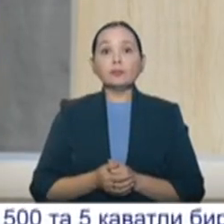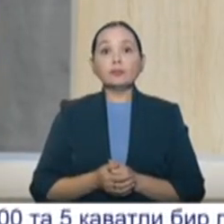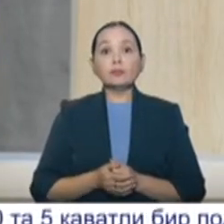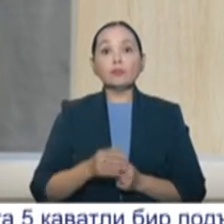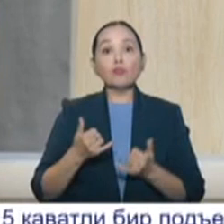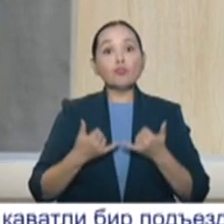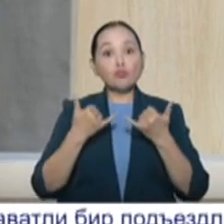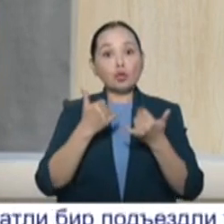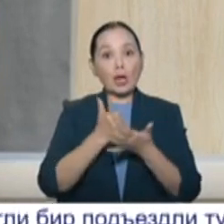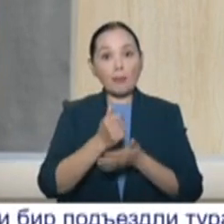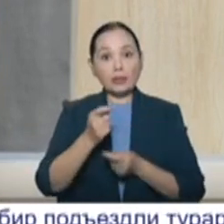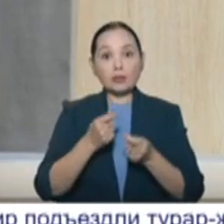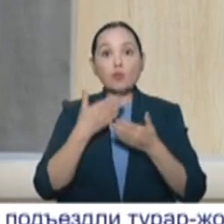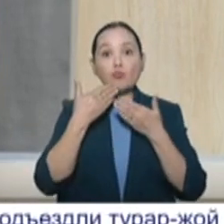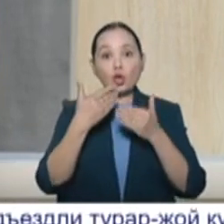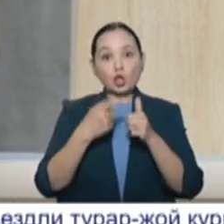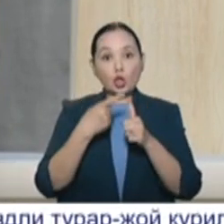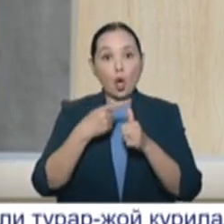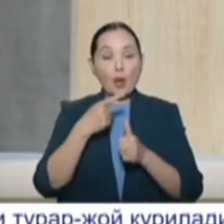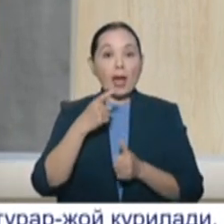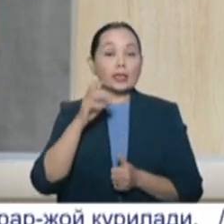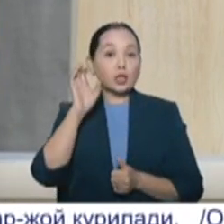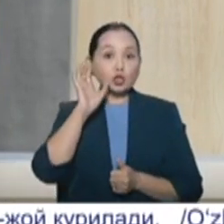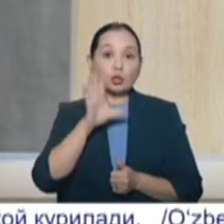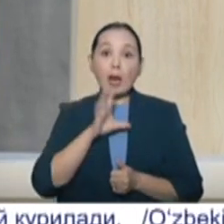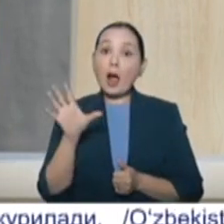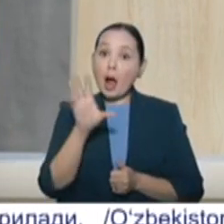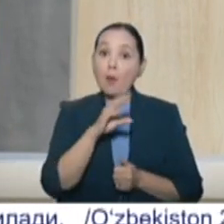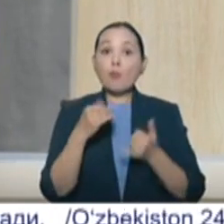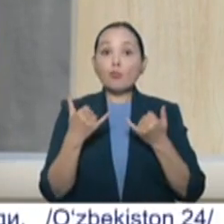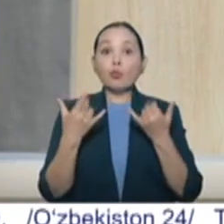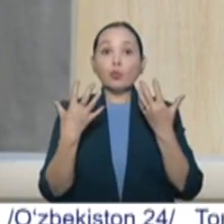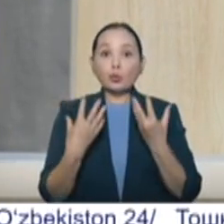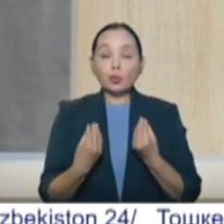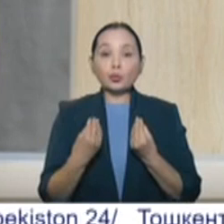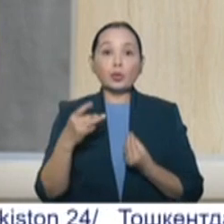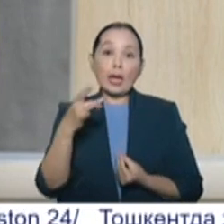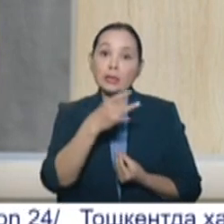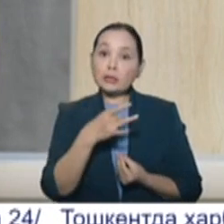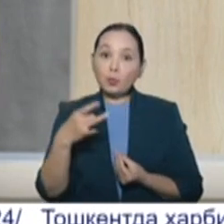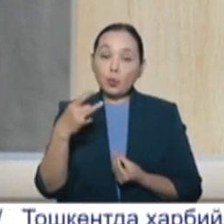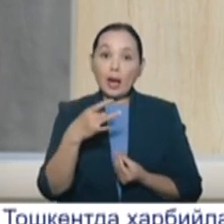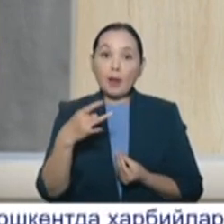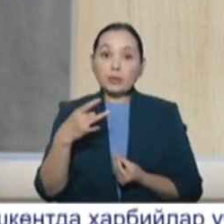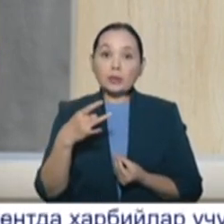Muhtaram prezidentimizni murojaatnomalarini hammalaringga eshitdilaring. Bugungi kunda respublikamizga